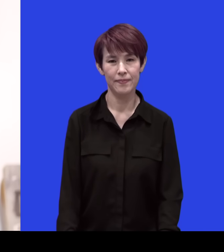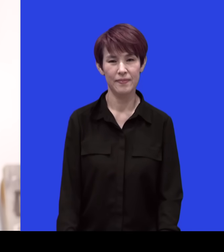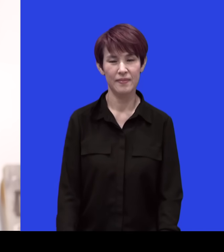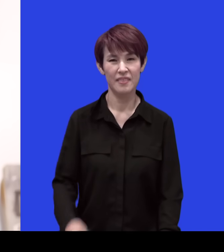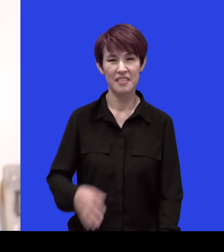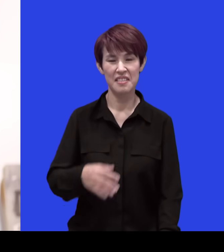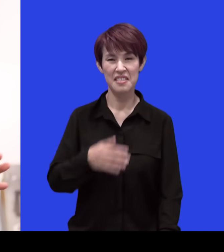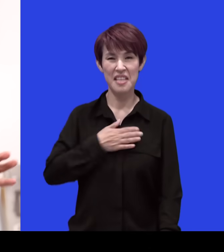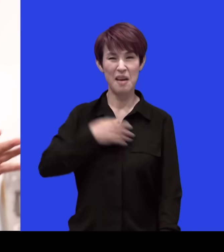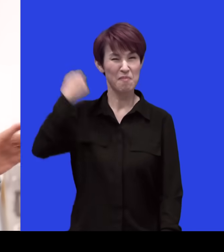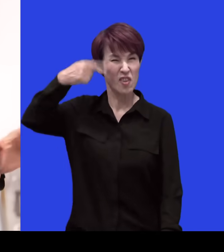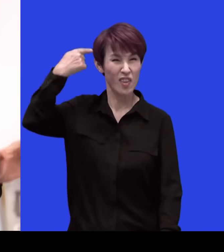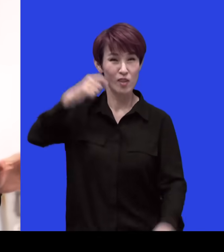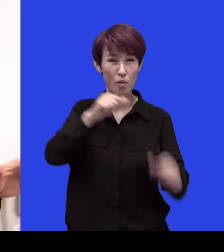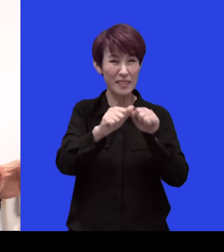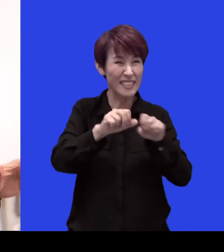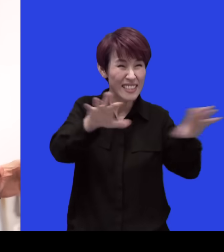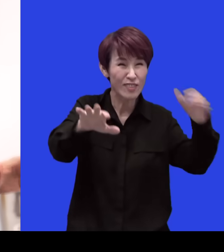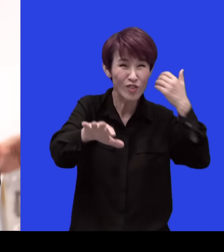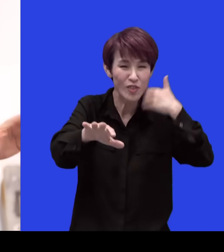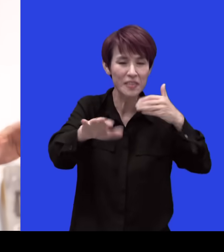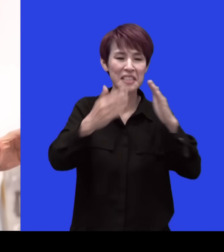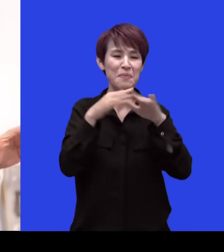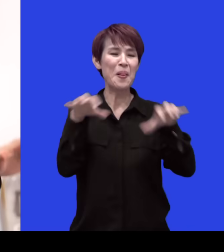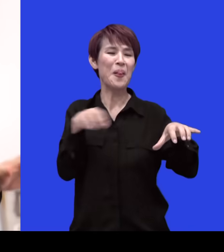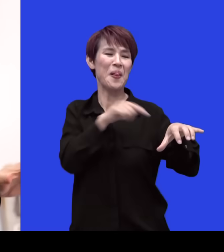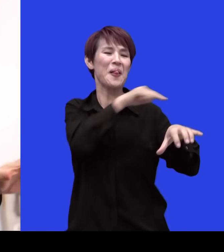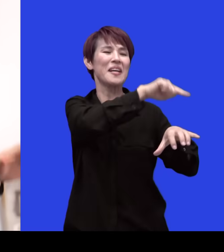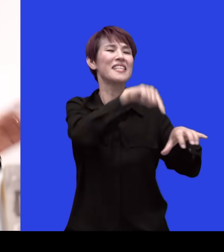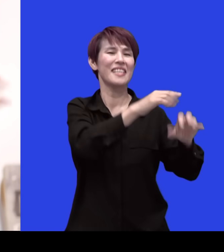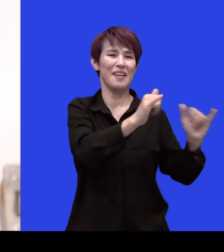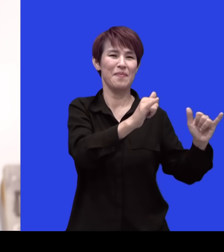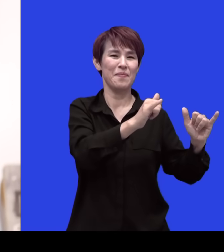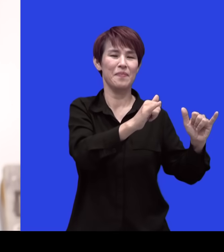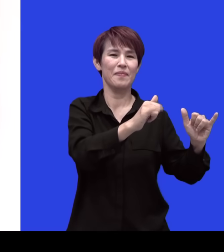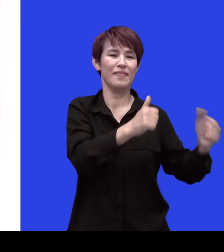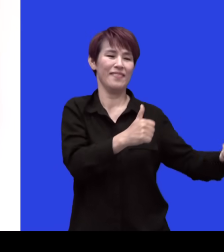미장 소문낸 사람이 바로 우리 옆집 사람들이잖아. 네네. 이 사람 둘이